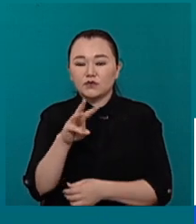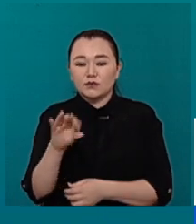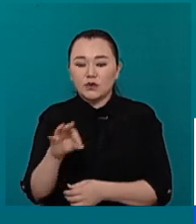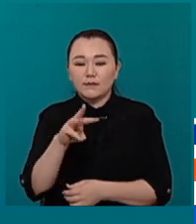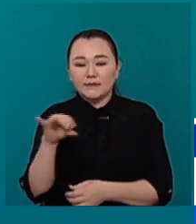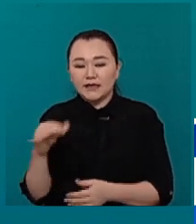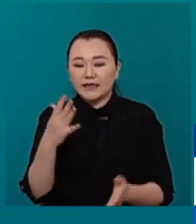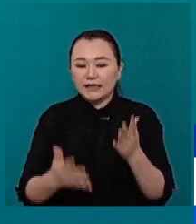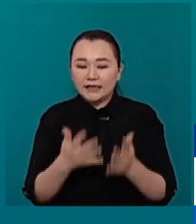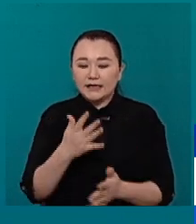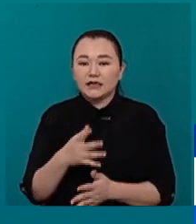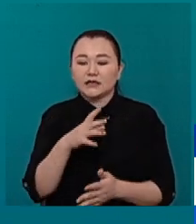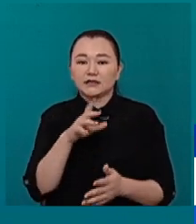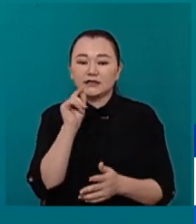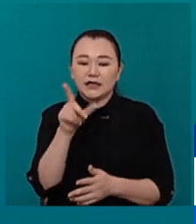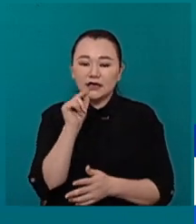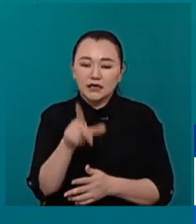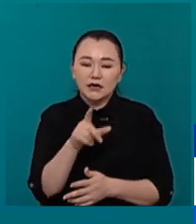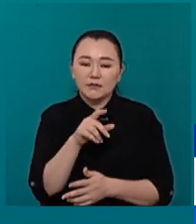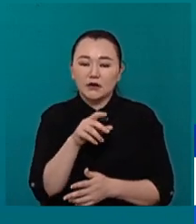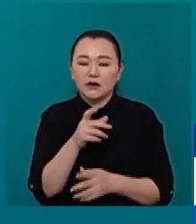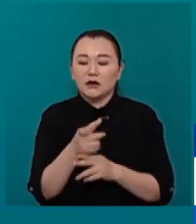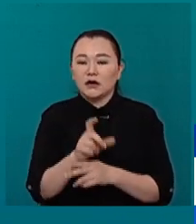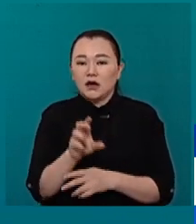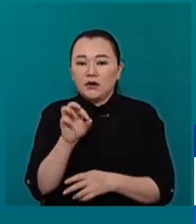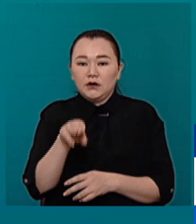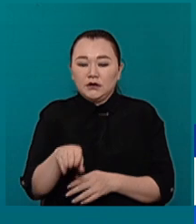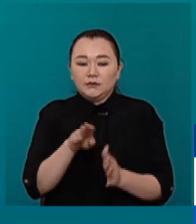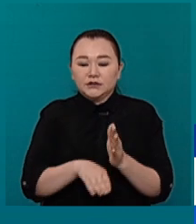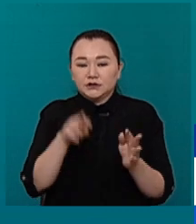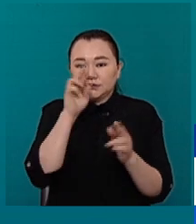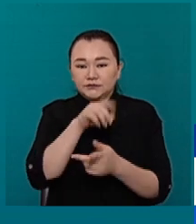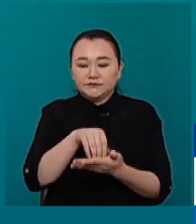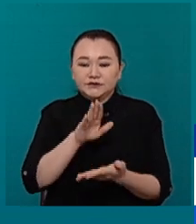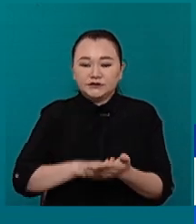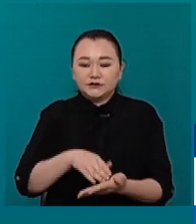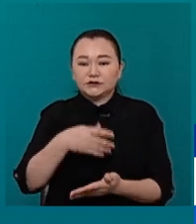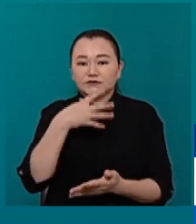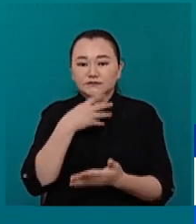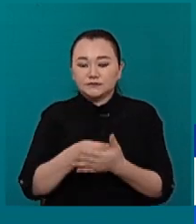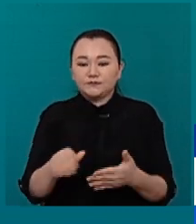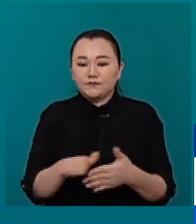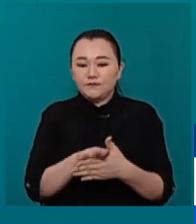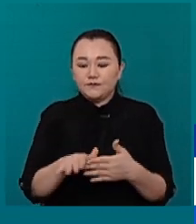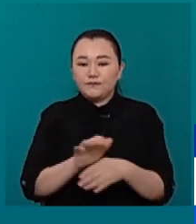или в телеграм-бот весна-промо.кз-бот. Без ошибок внести свои данные и отправить на